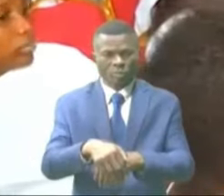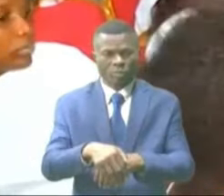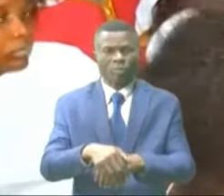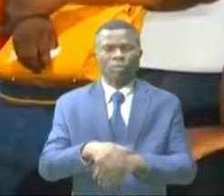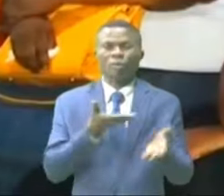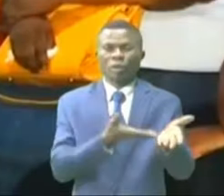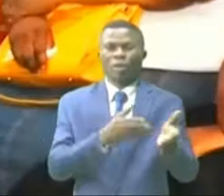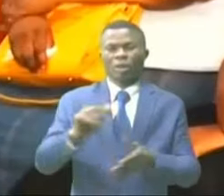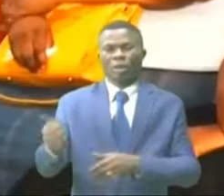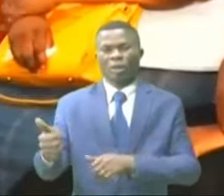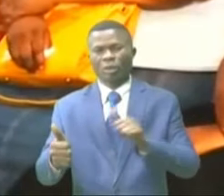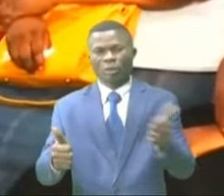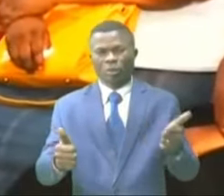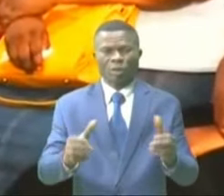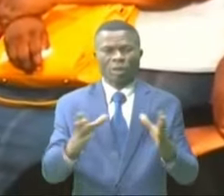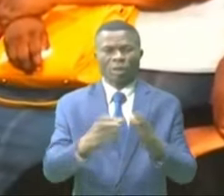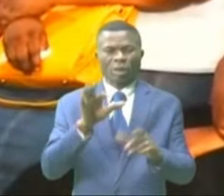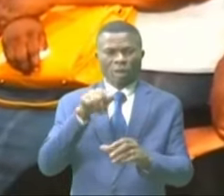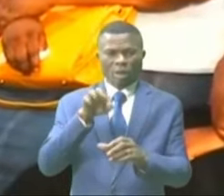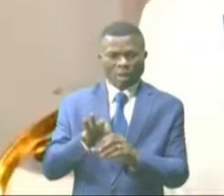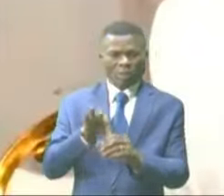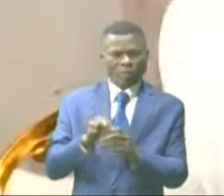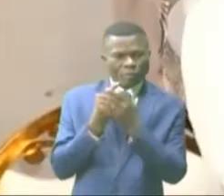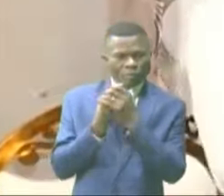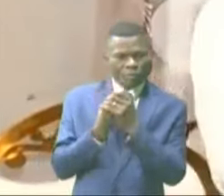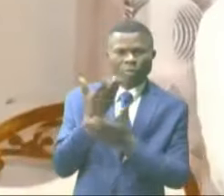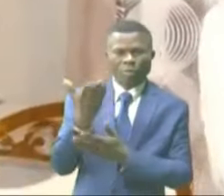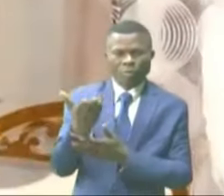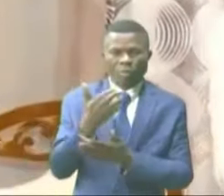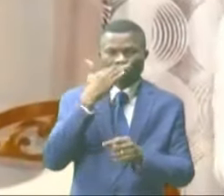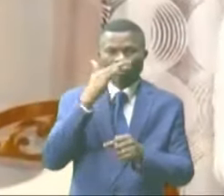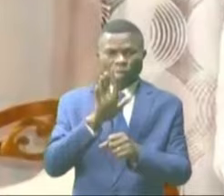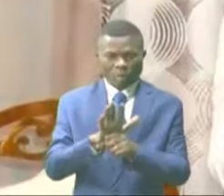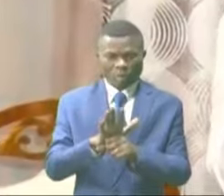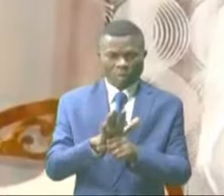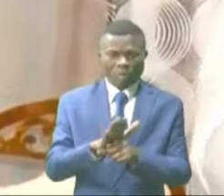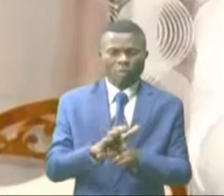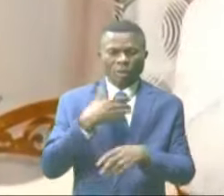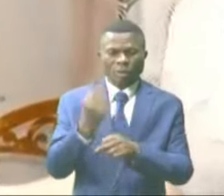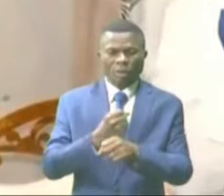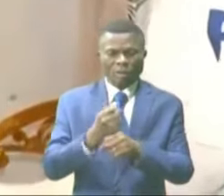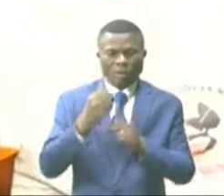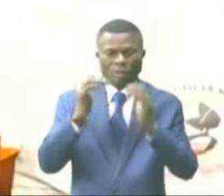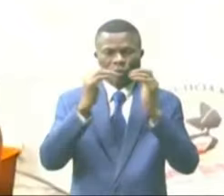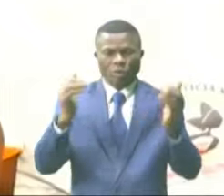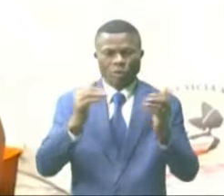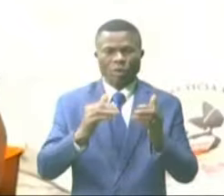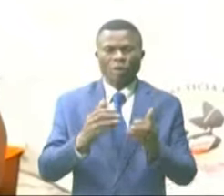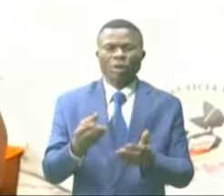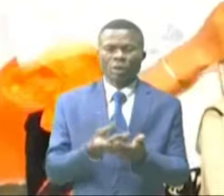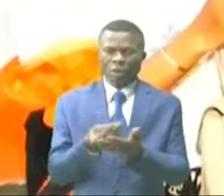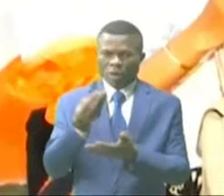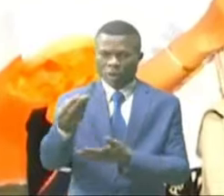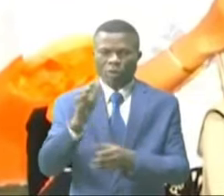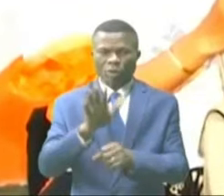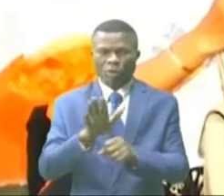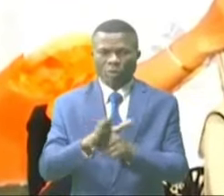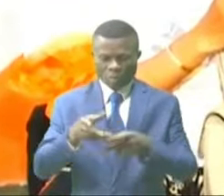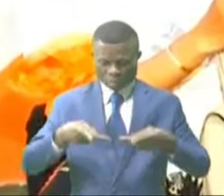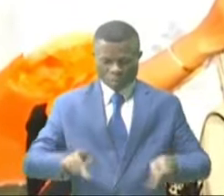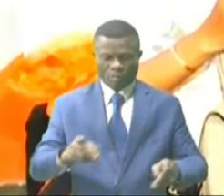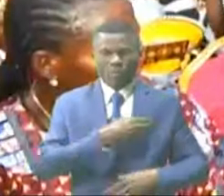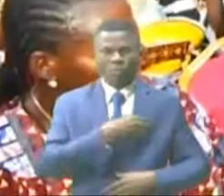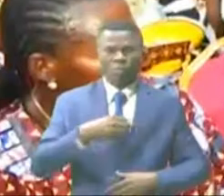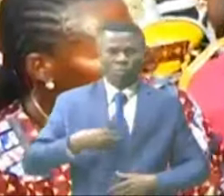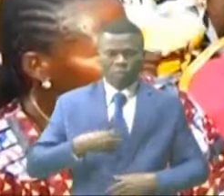servir les autres. Avec les élections qui pointent à l'horizon, elle promet d'œuvrer pour la paix et mobiliser les moyens nécessaires pour permettre aux